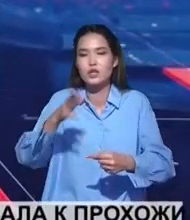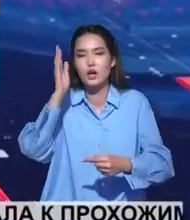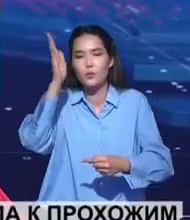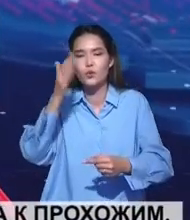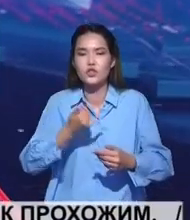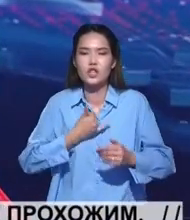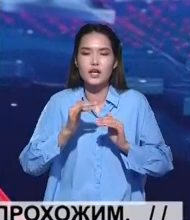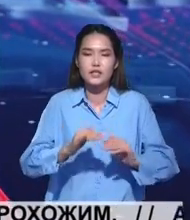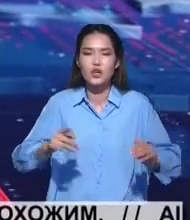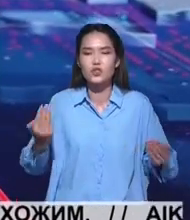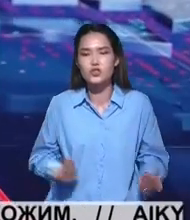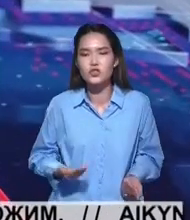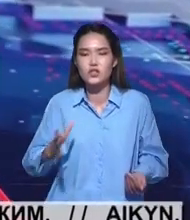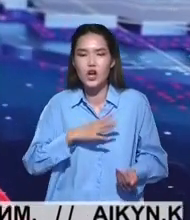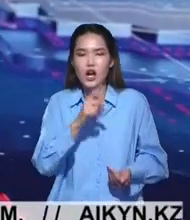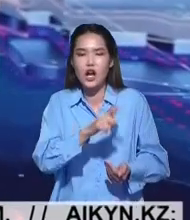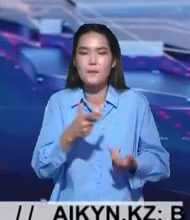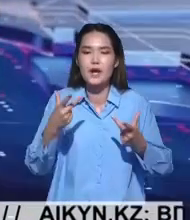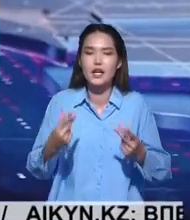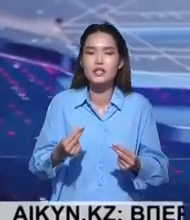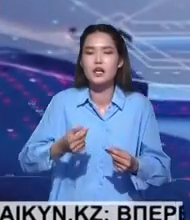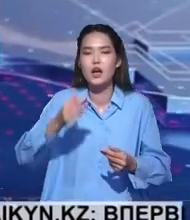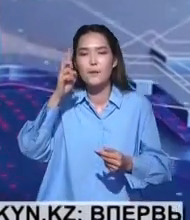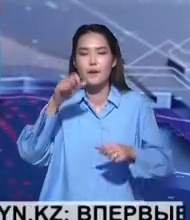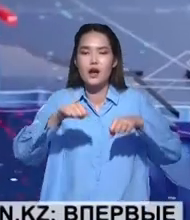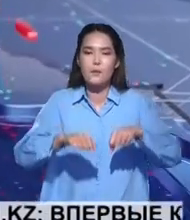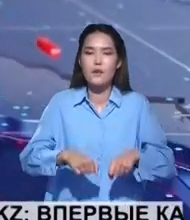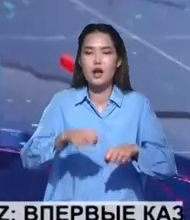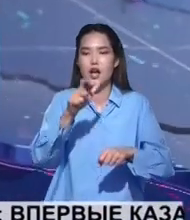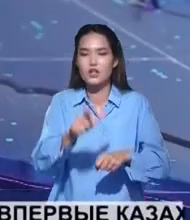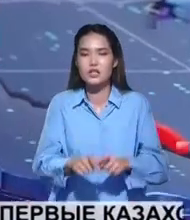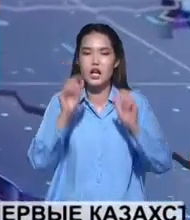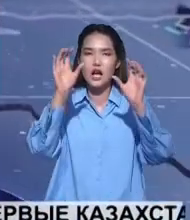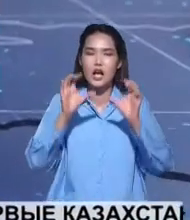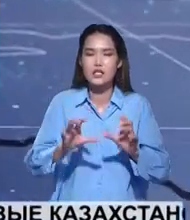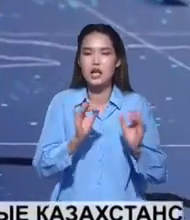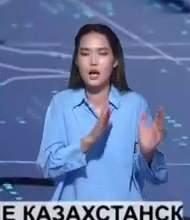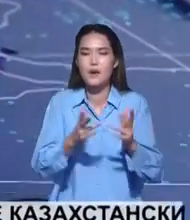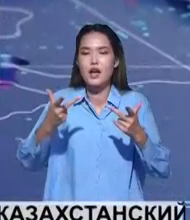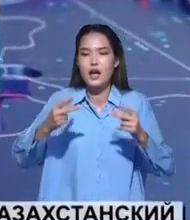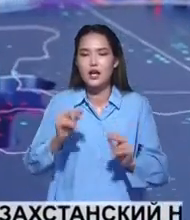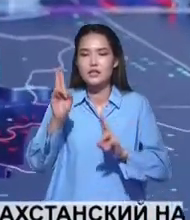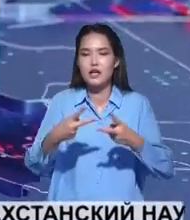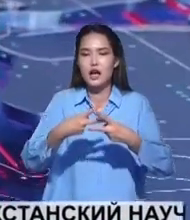наших детей, чтобы они жили в обществе, где верховенство права и прав человека, закон и порядок, где принципы